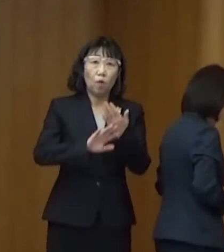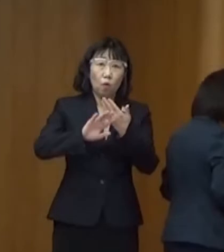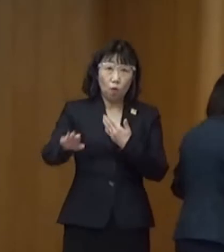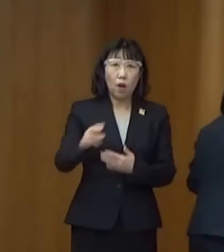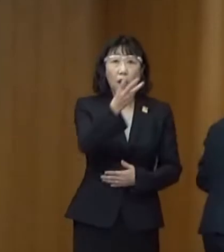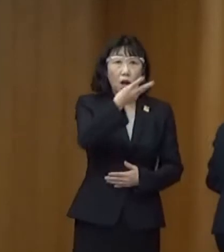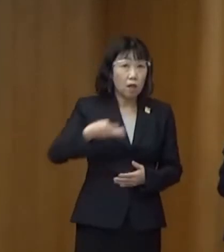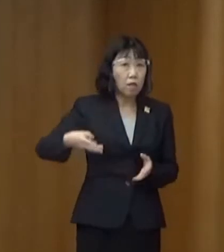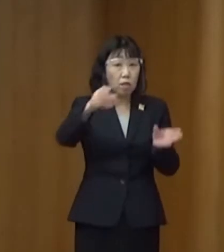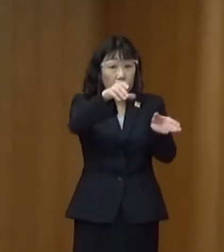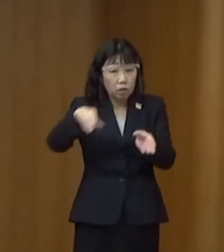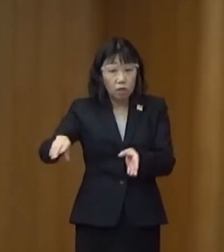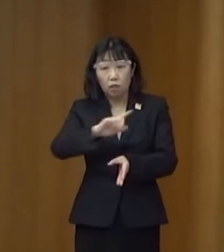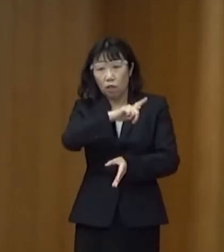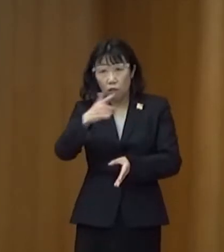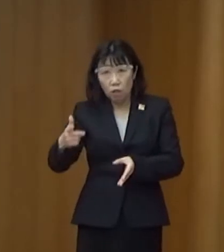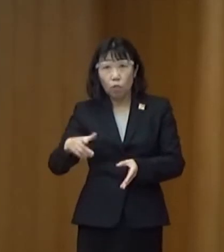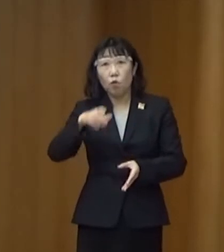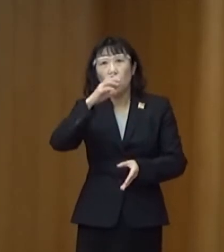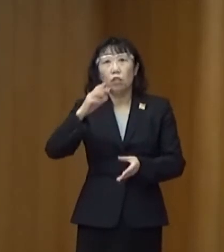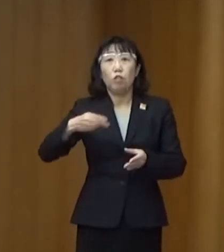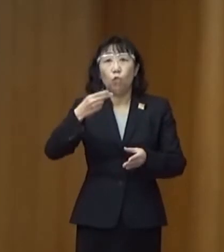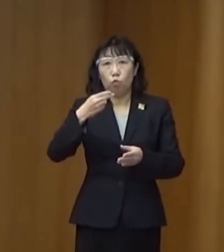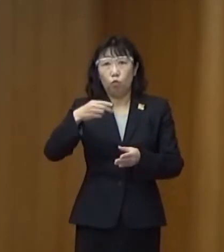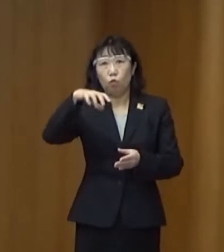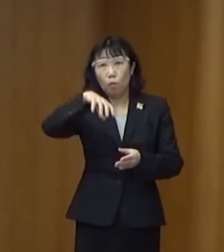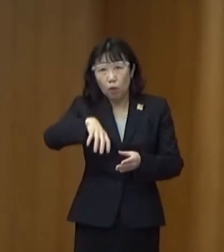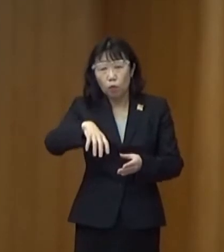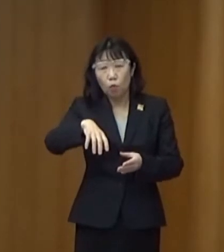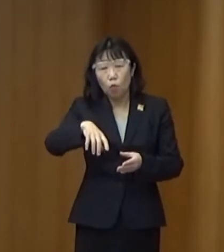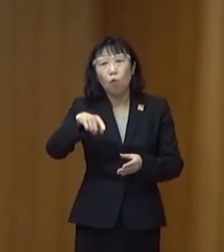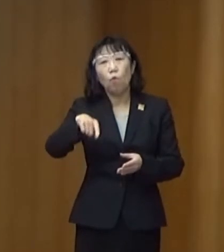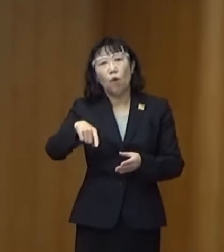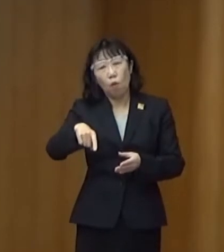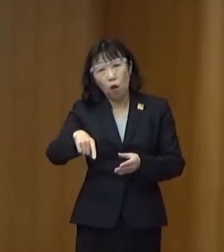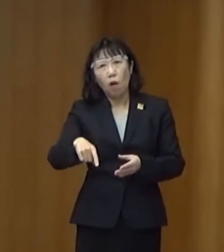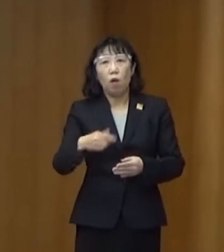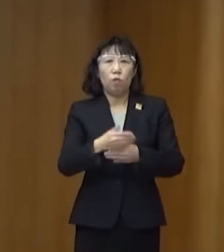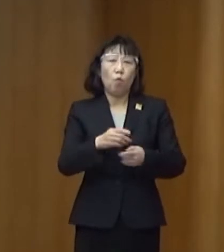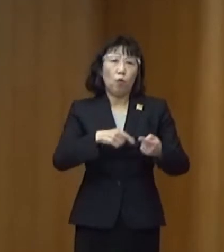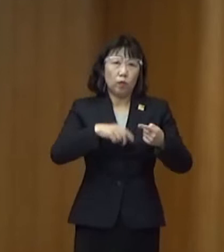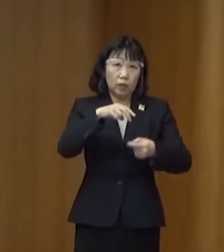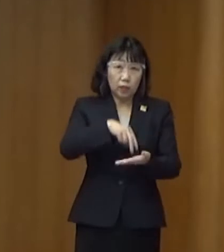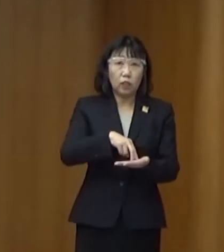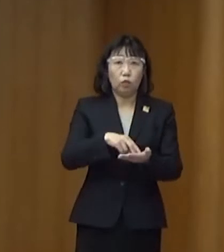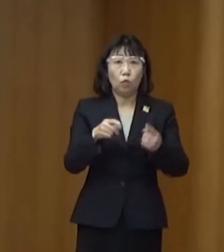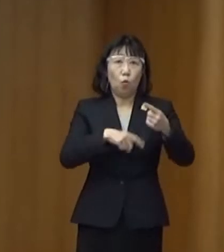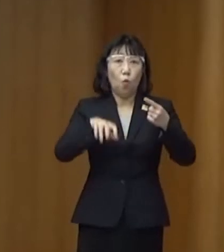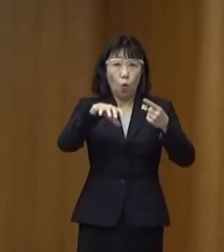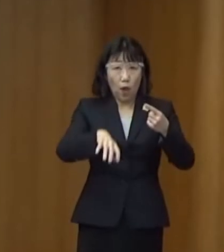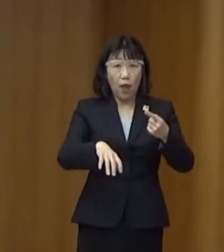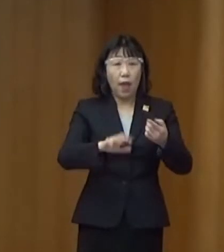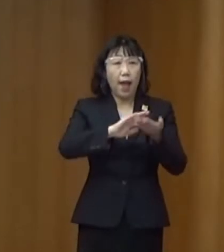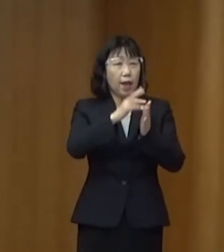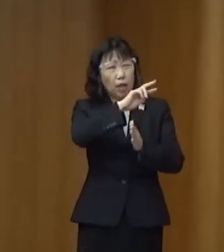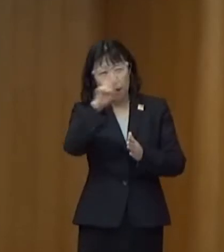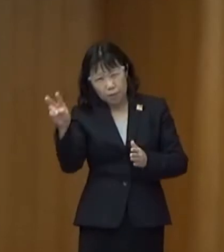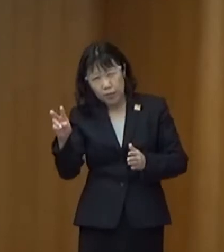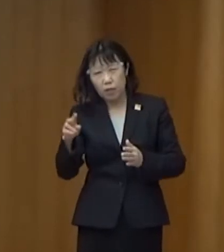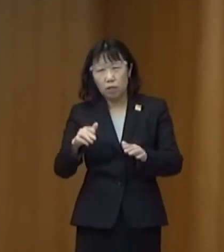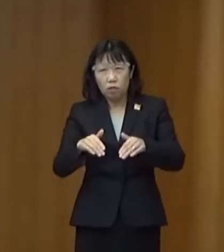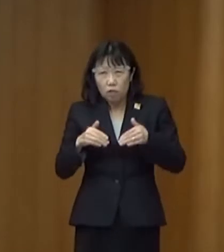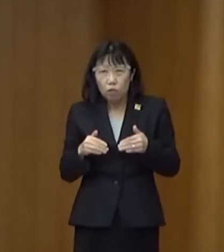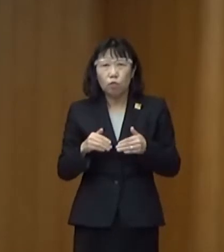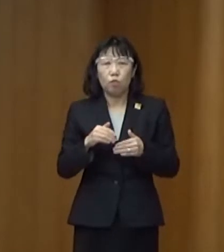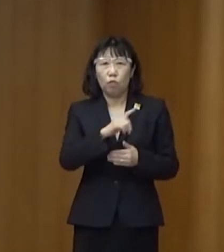食の自粛の注意喚起、この看板の設置、同立公園、花火の時期の宴会の自粛の周知、